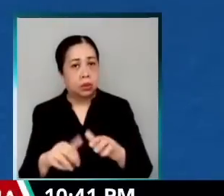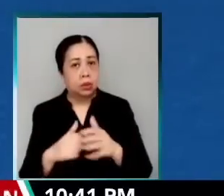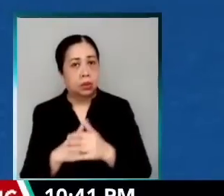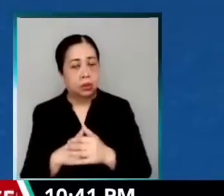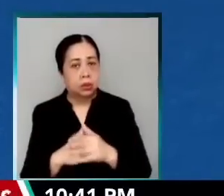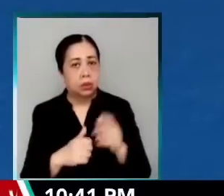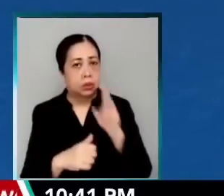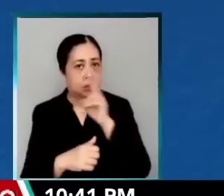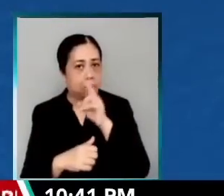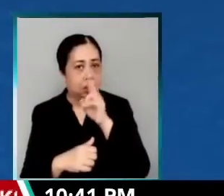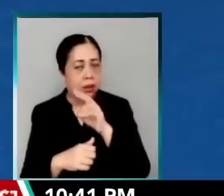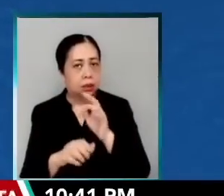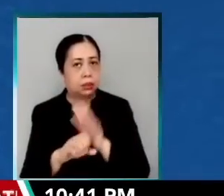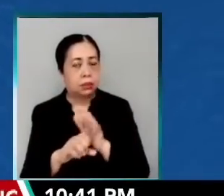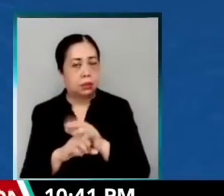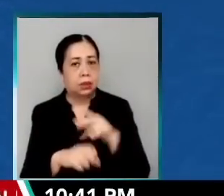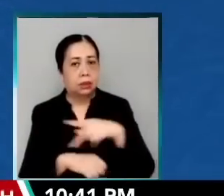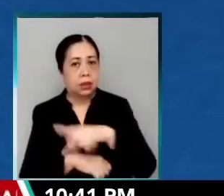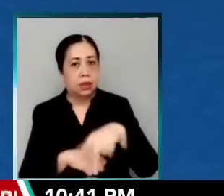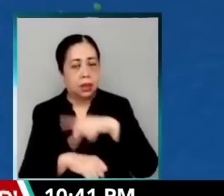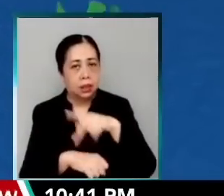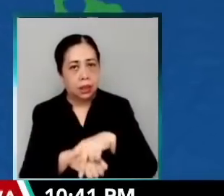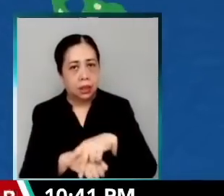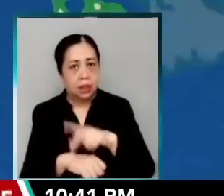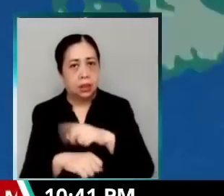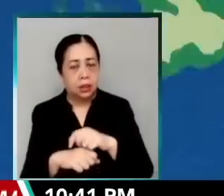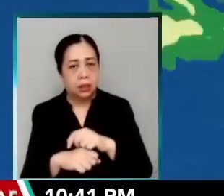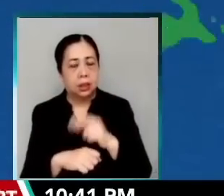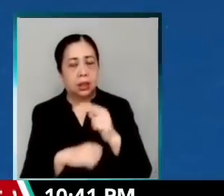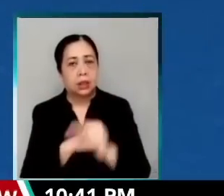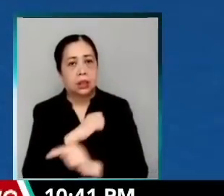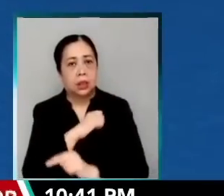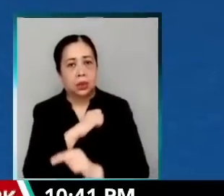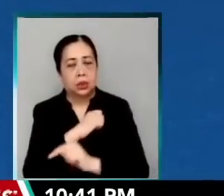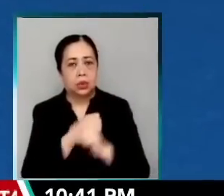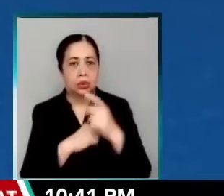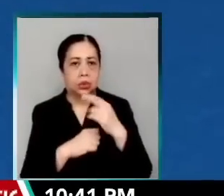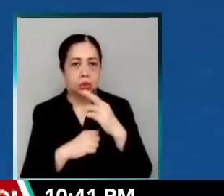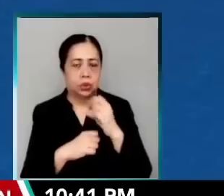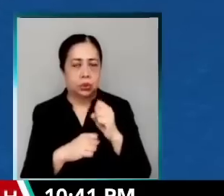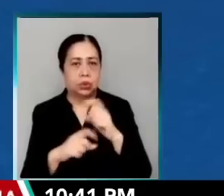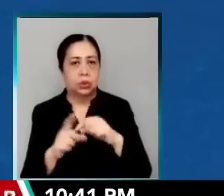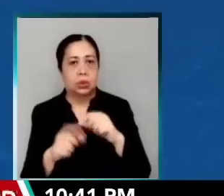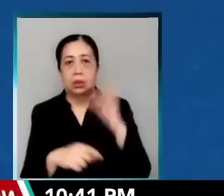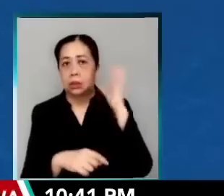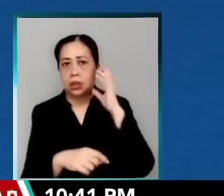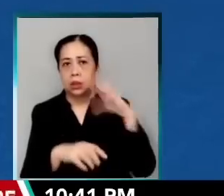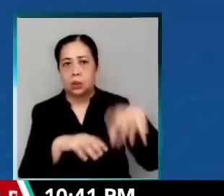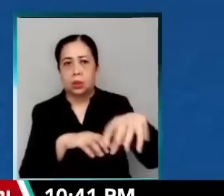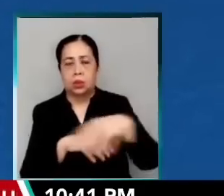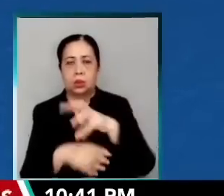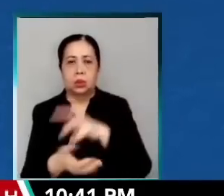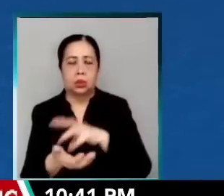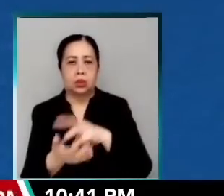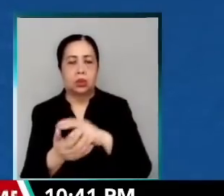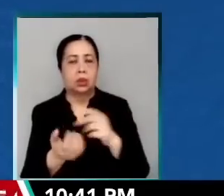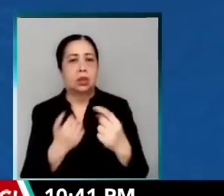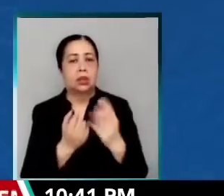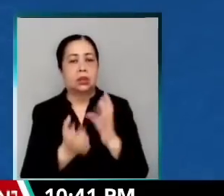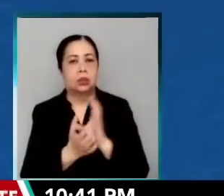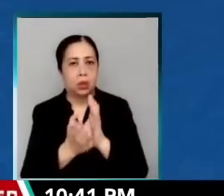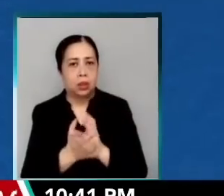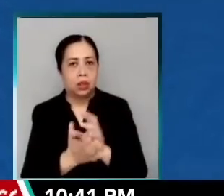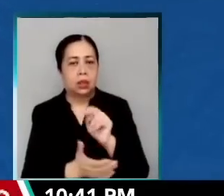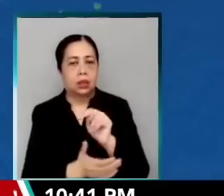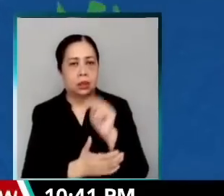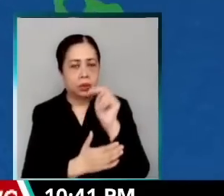Visayas gaya ng Panay Island at Negros Provinces. Sa Mindanao, may kalat-kalat na ulan sa Zamboanga Peninsula, Northern